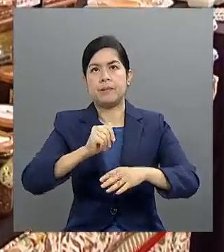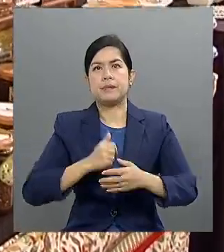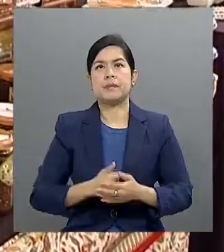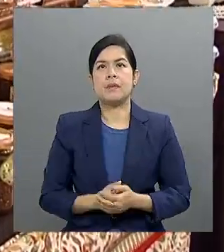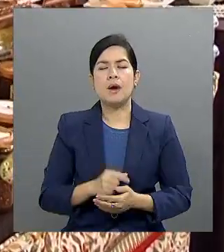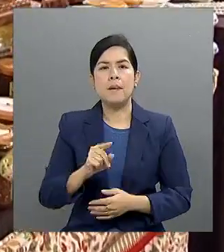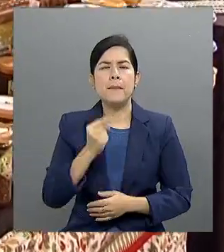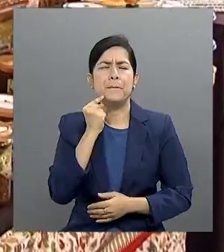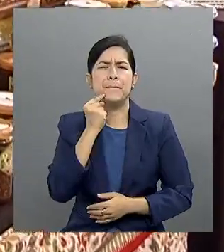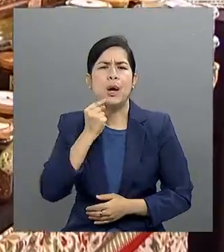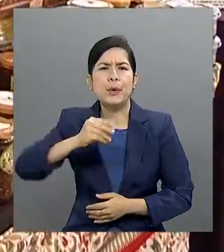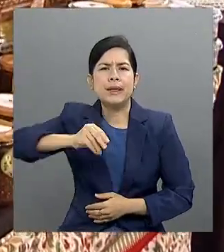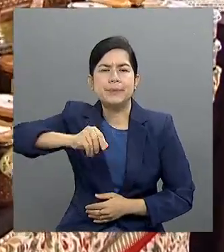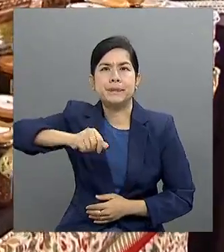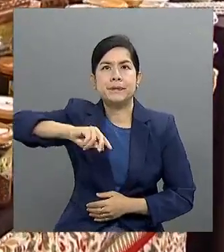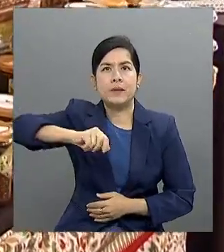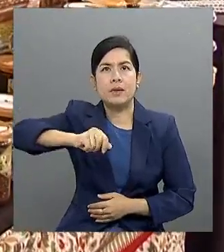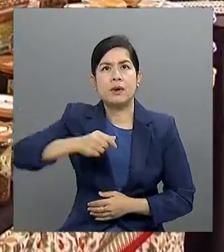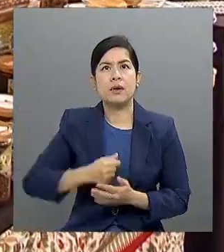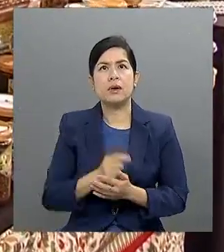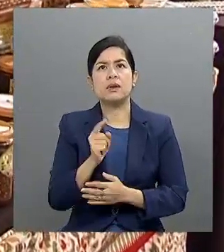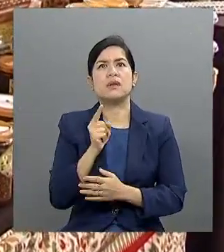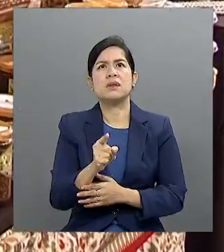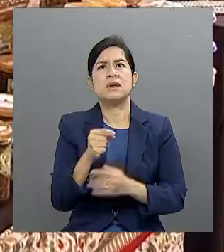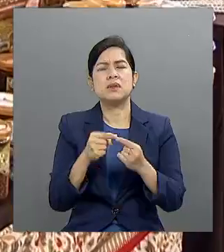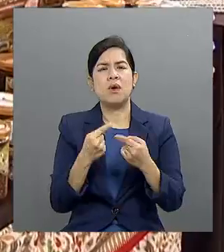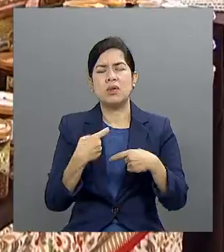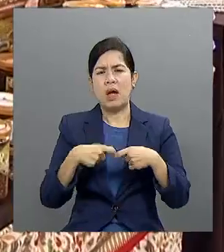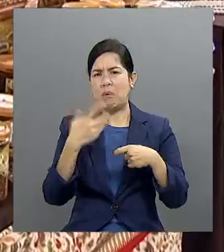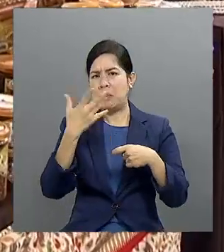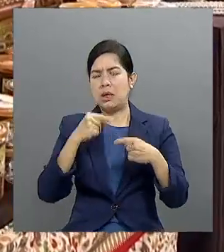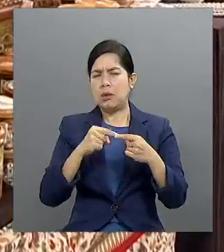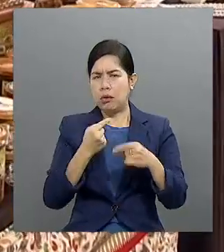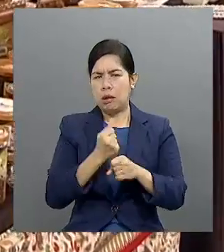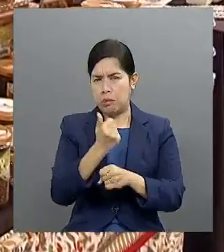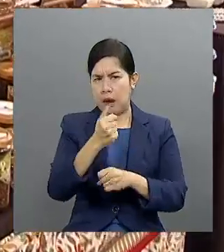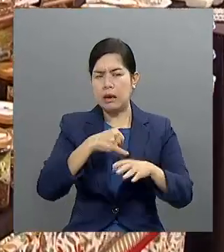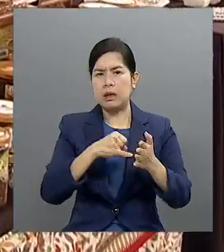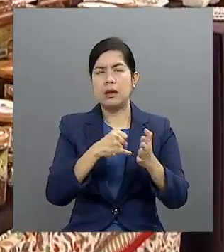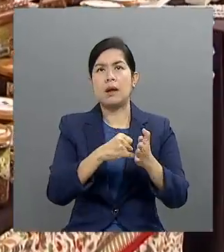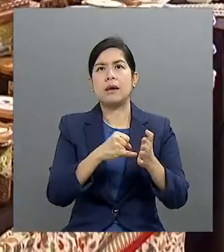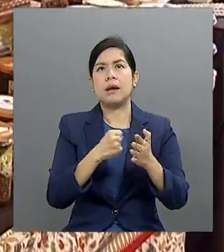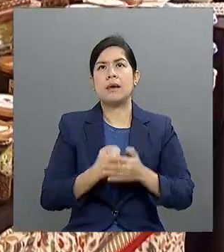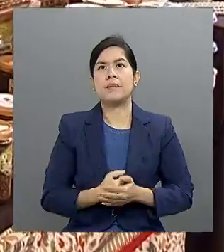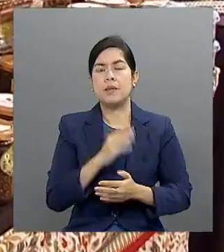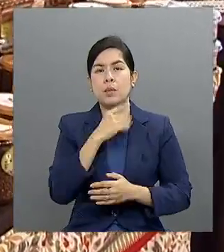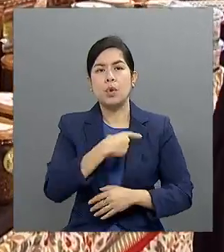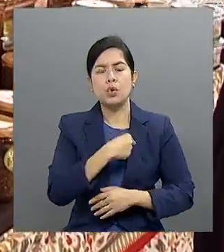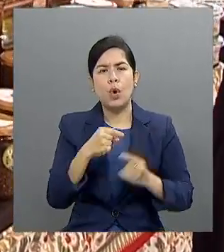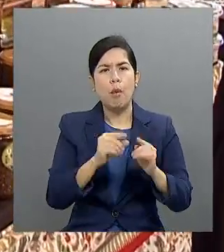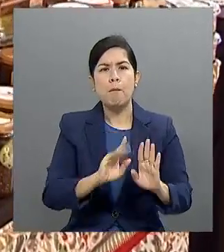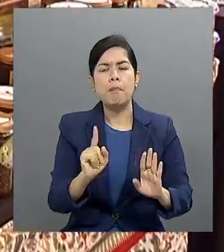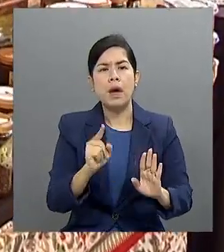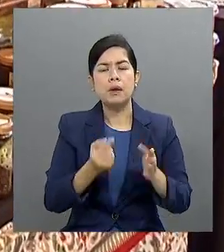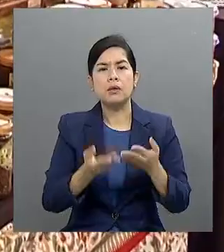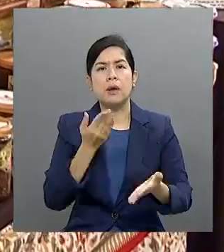ราจริงๆไม่ยุ่งยากไม่เยอะ ค่ะ จริงๆแล้วอยู่ที่ว่าเราชอบนั่น ชอบแค่ไหน ชอบแค่ไหนของเราจะตำแค่นๆพอต